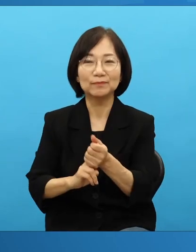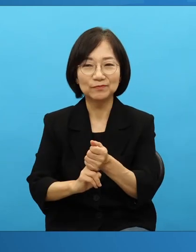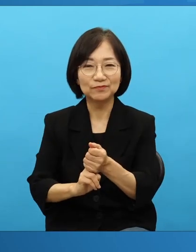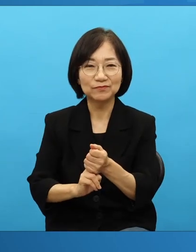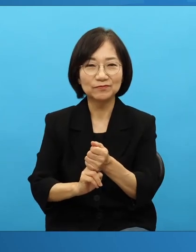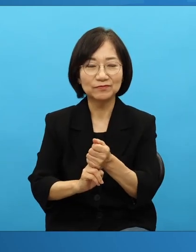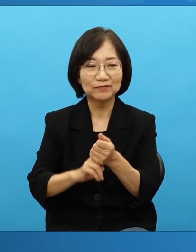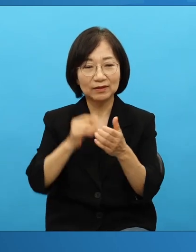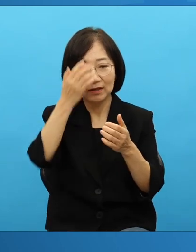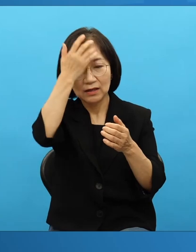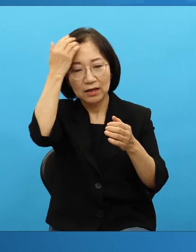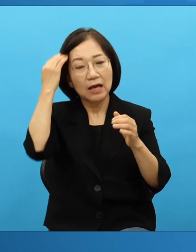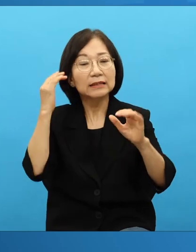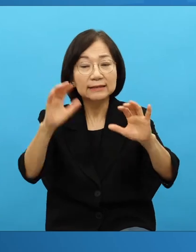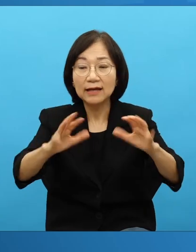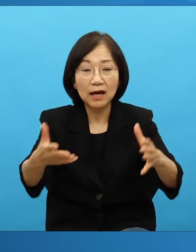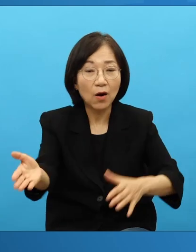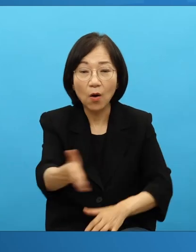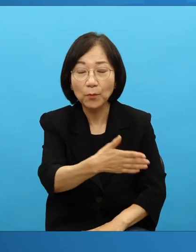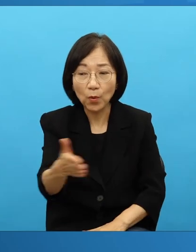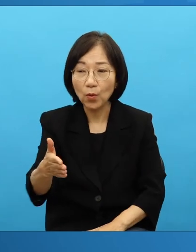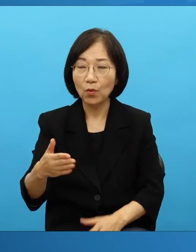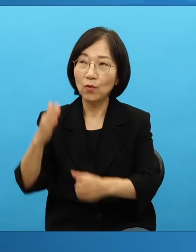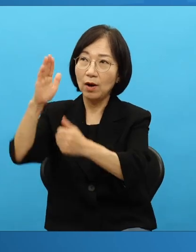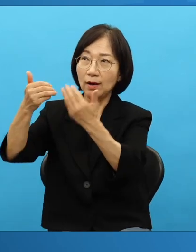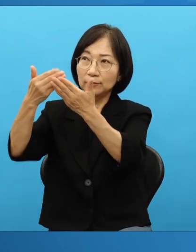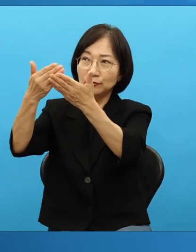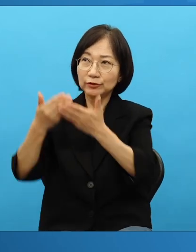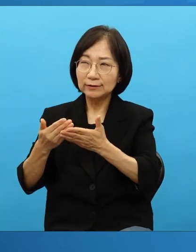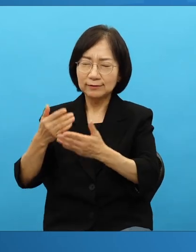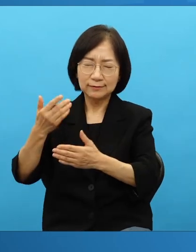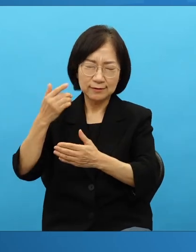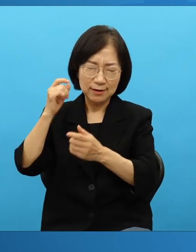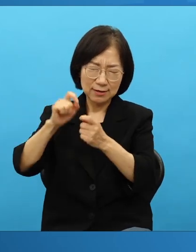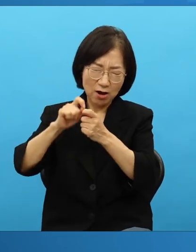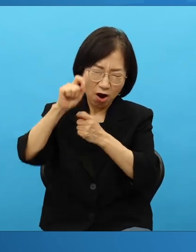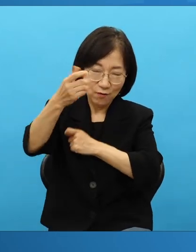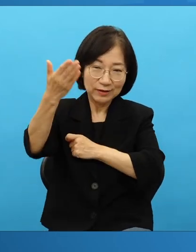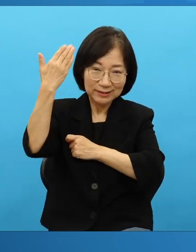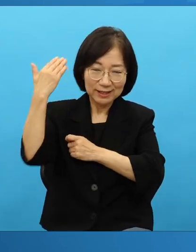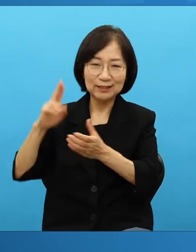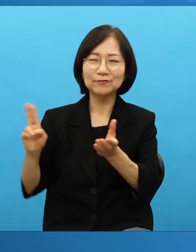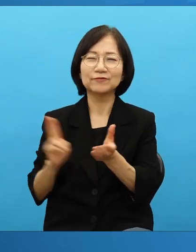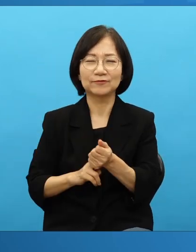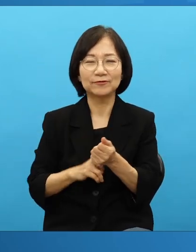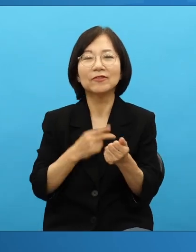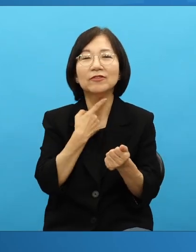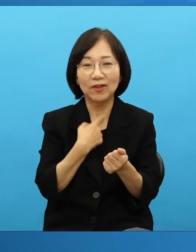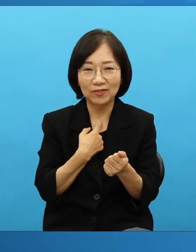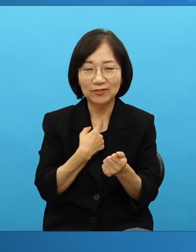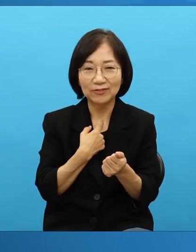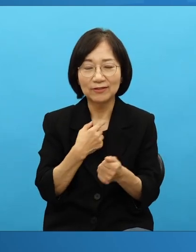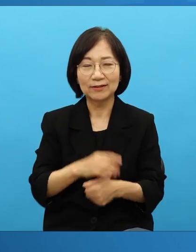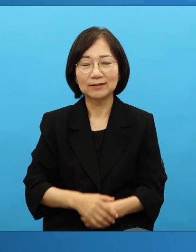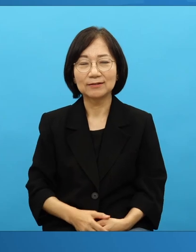세상에는 없다 이 말이에요. 하나님이 주시는 건데 이걸 붙잡고 있으면 여러분에게 진짜 이걸 보고